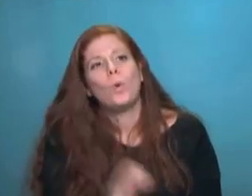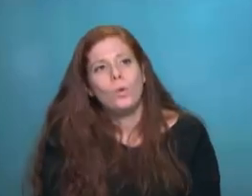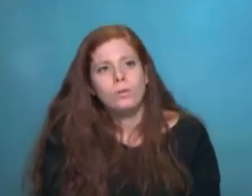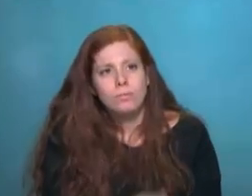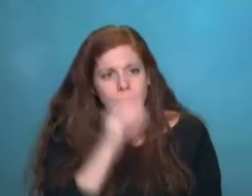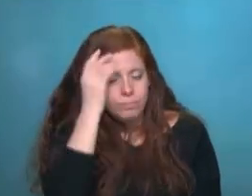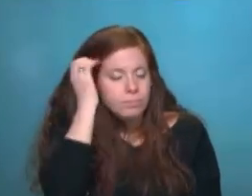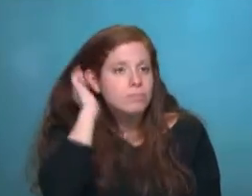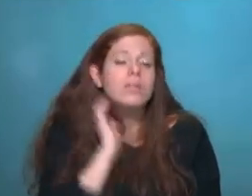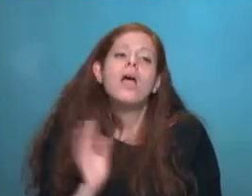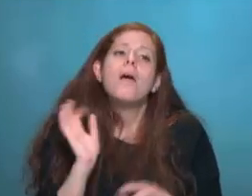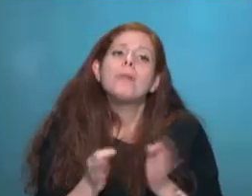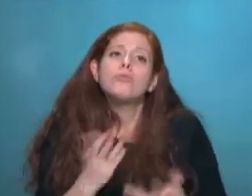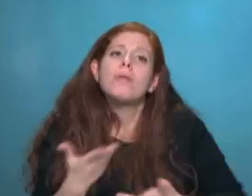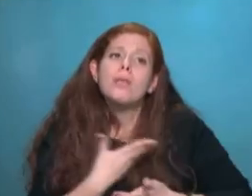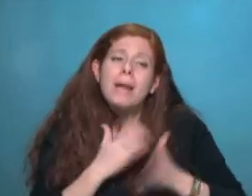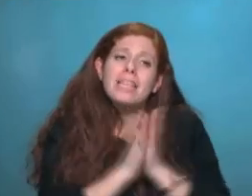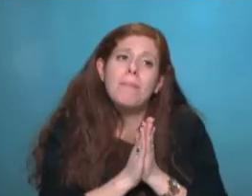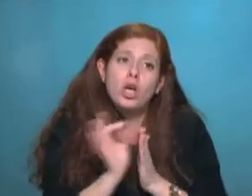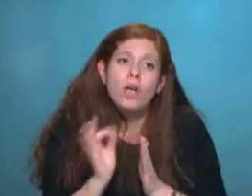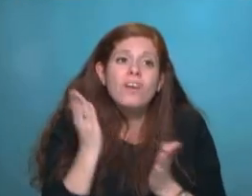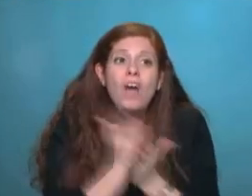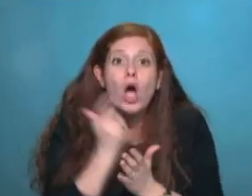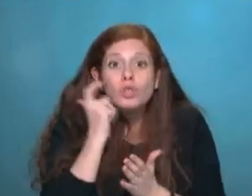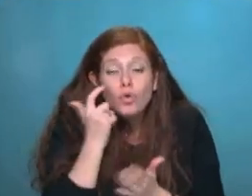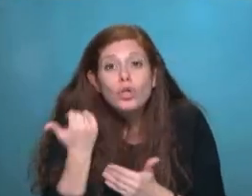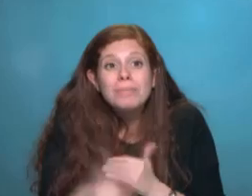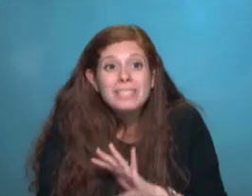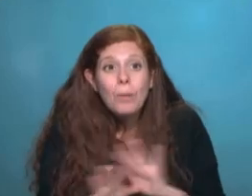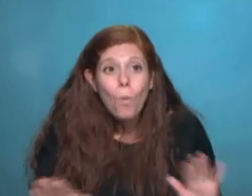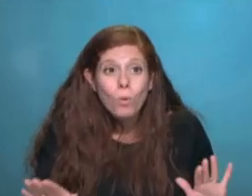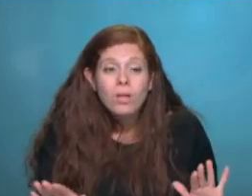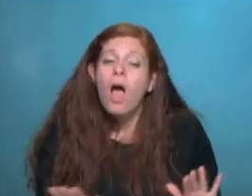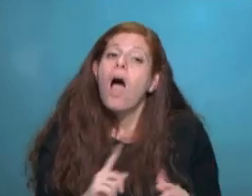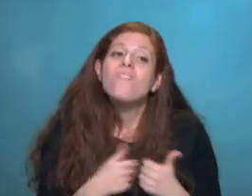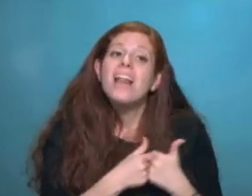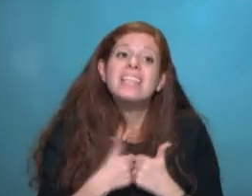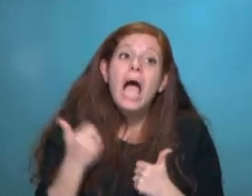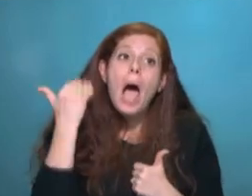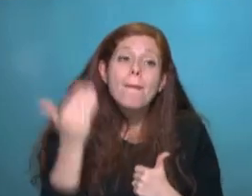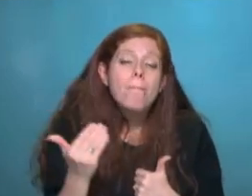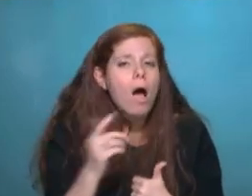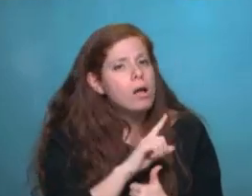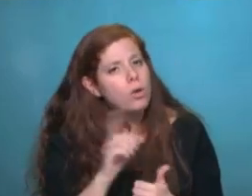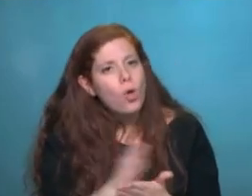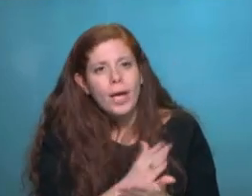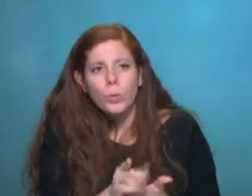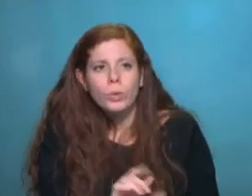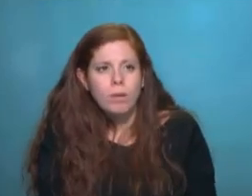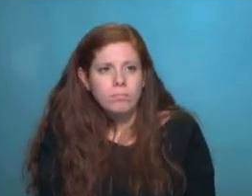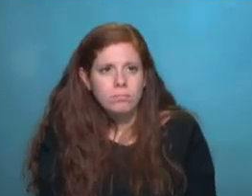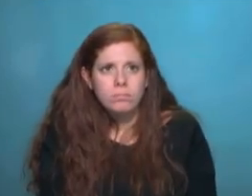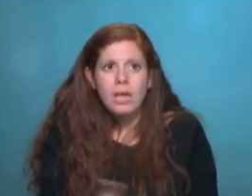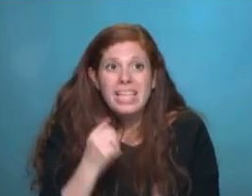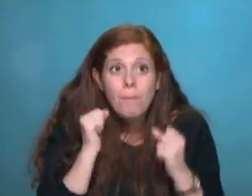בית המשפט קיבל את בקשתן והן כבר חשבו שהפרק הזה מאחוריהן. אבל האתגר הבא, איש לא הכין אותן. הייתי בטוחה שאני